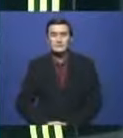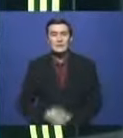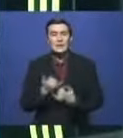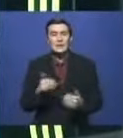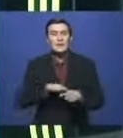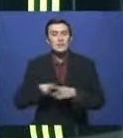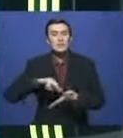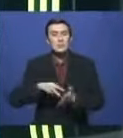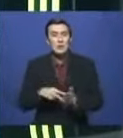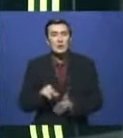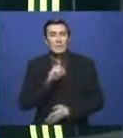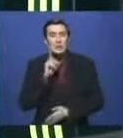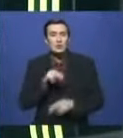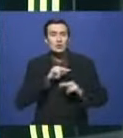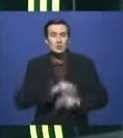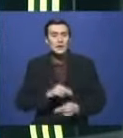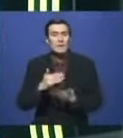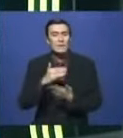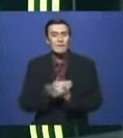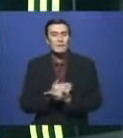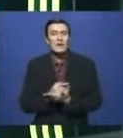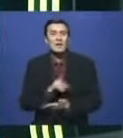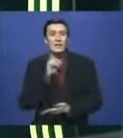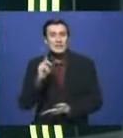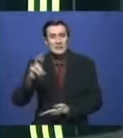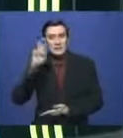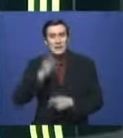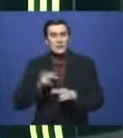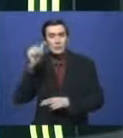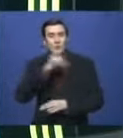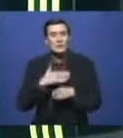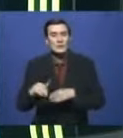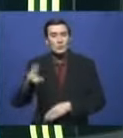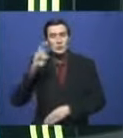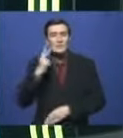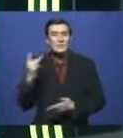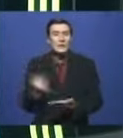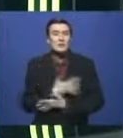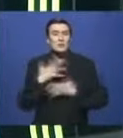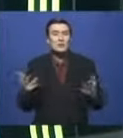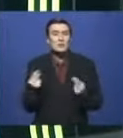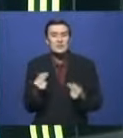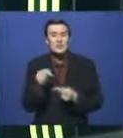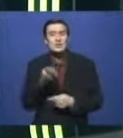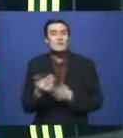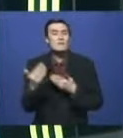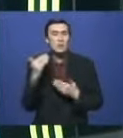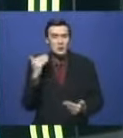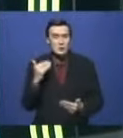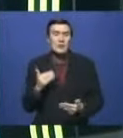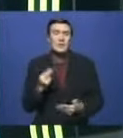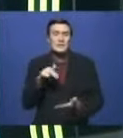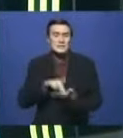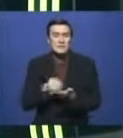На реализацию плана «Молодежь и труд» в рамках программы «Жасыл-Ель» в этом году государство выделило в два раза больше средств, чем в прошлом.